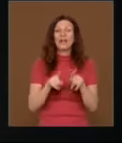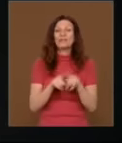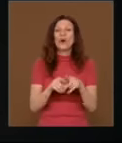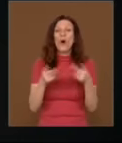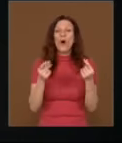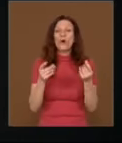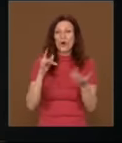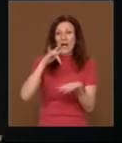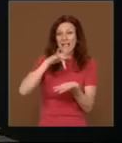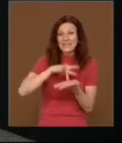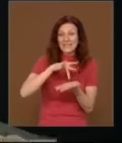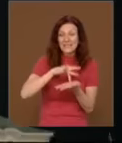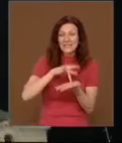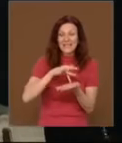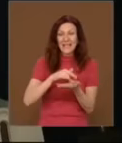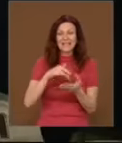на своеобразен център в